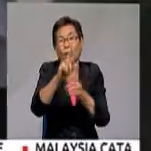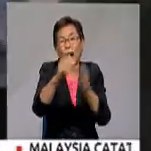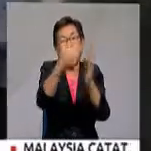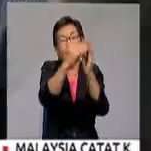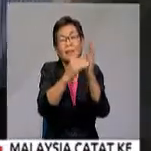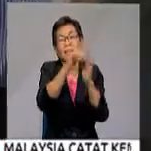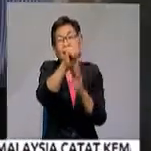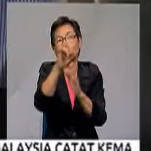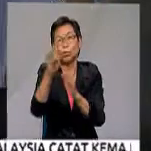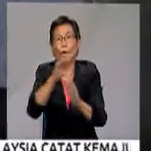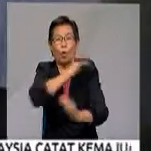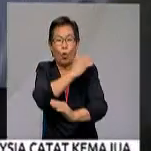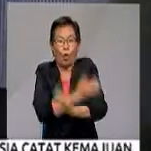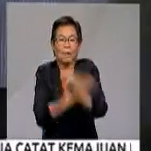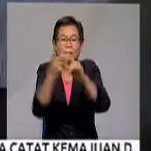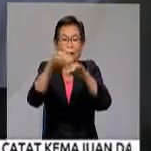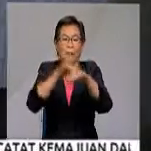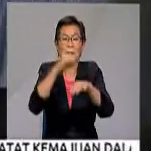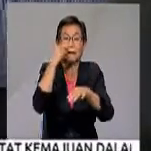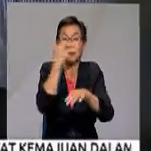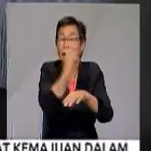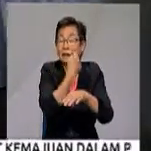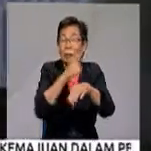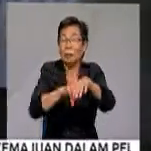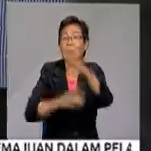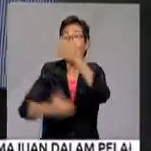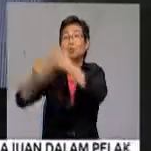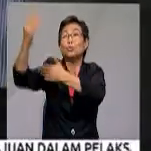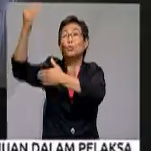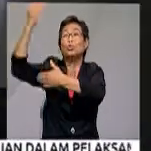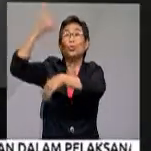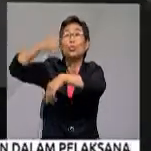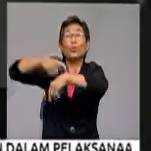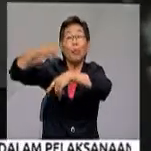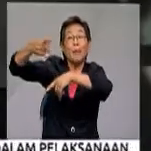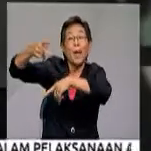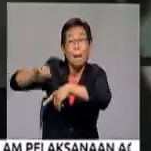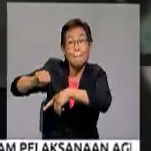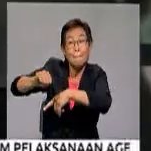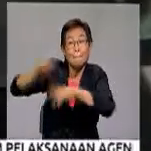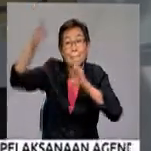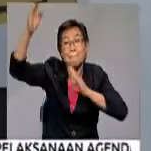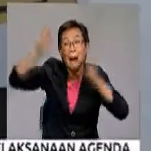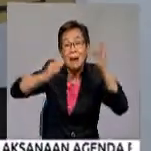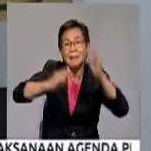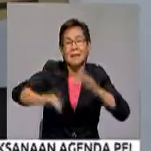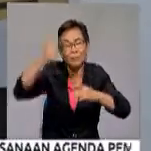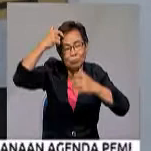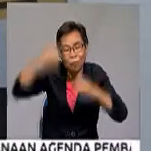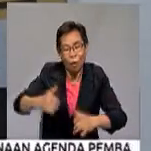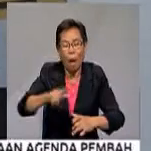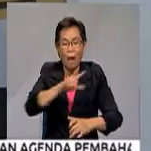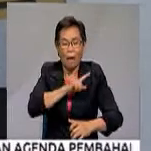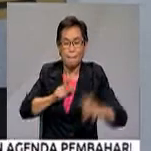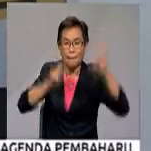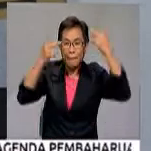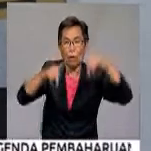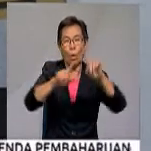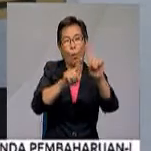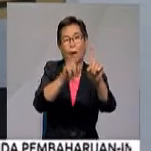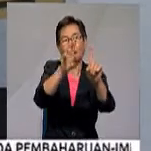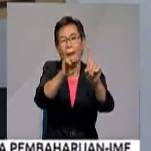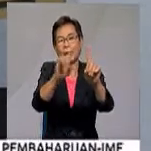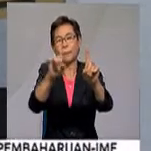kuasa meluas kepada Dato' Sri Najib yang pada ketika itu merupakan Perdana Menteri berhubung keputusan Lembaga Pengarah